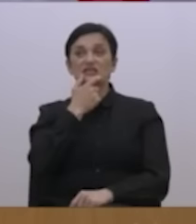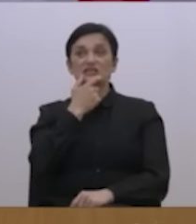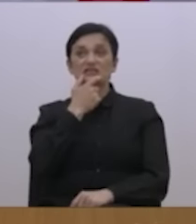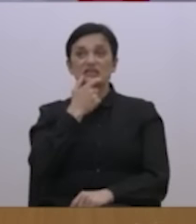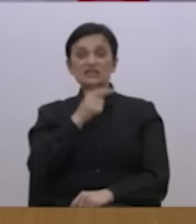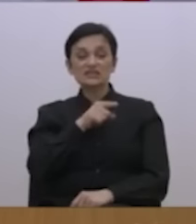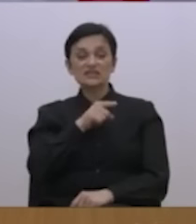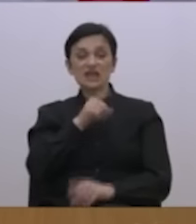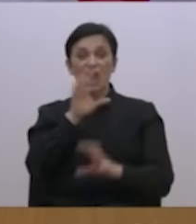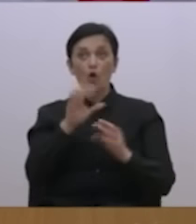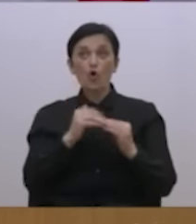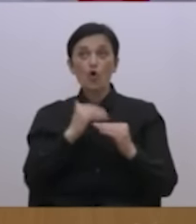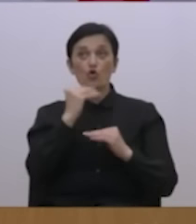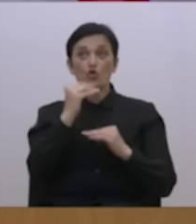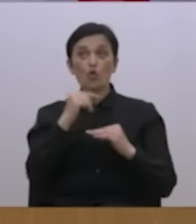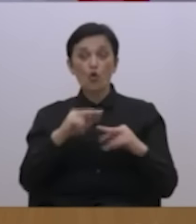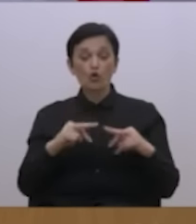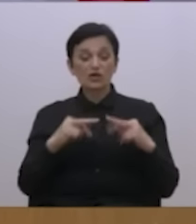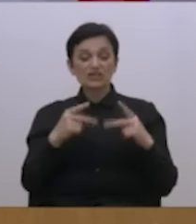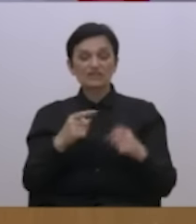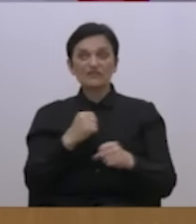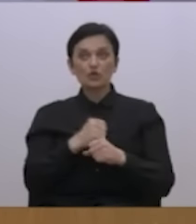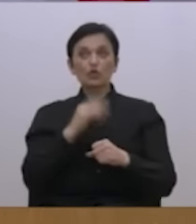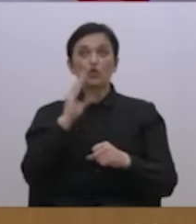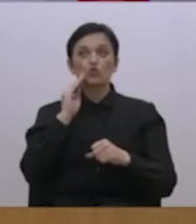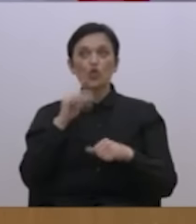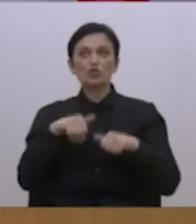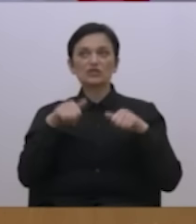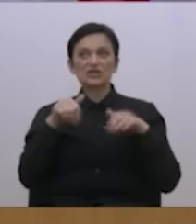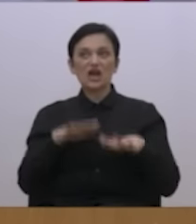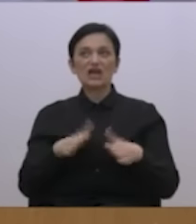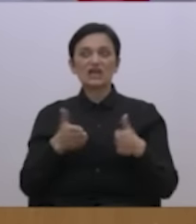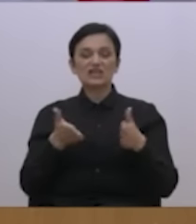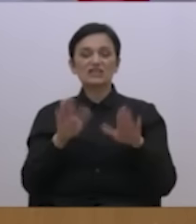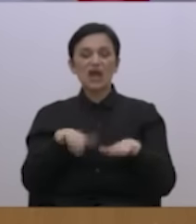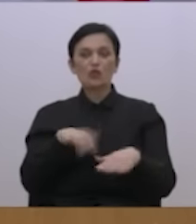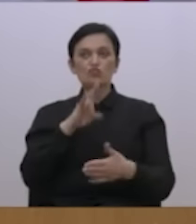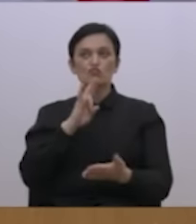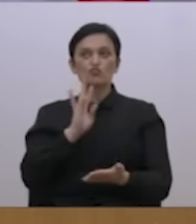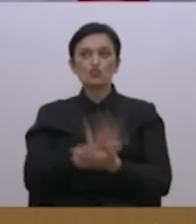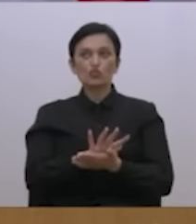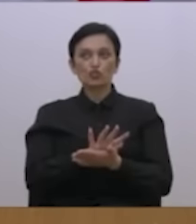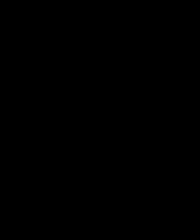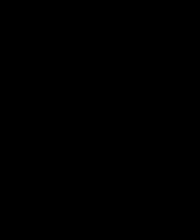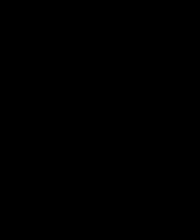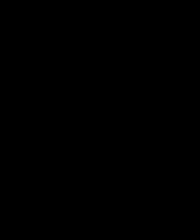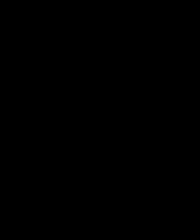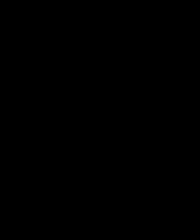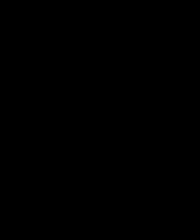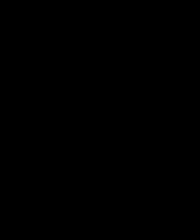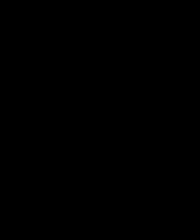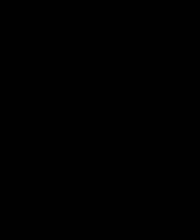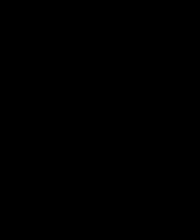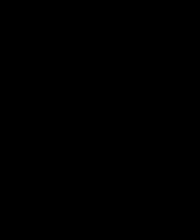სააკაშვილმა კონსტიტუციის ცვლილებებით გააკეთა, როცა გადაწყვიტა, რომ დარჩენილიყო მუდმივად ამ ქვეყნის სათავეში.